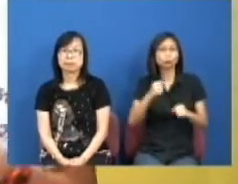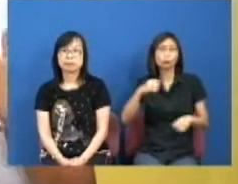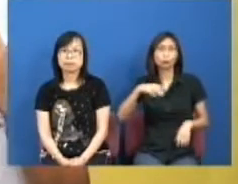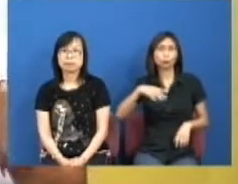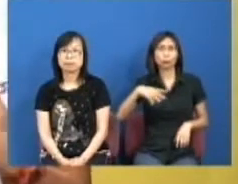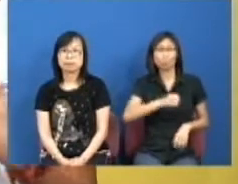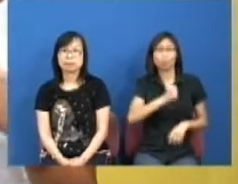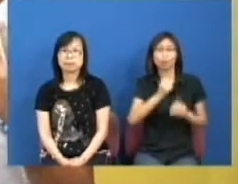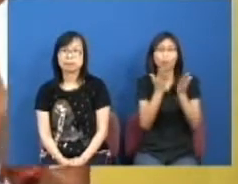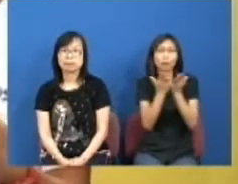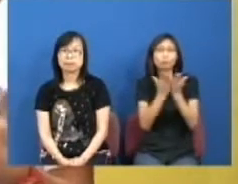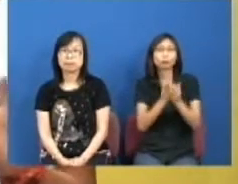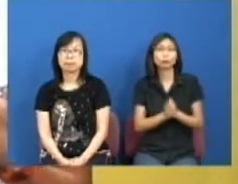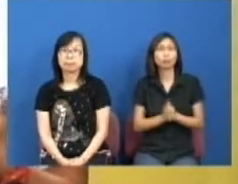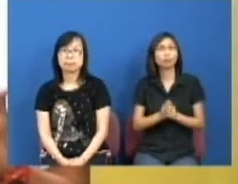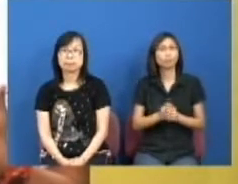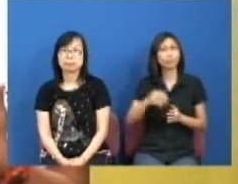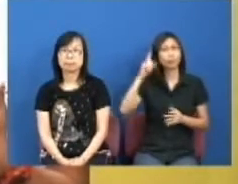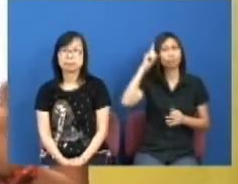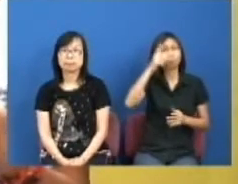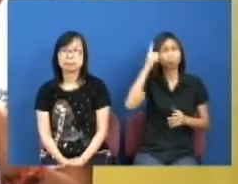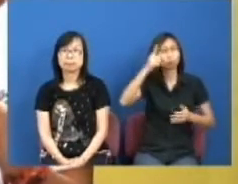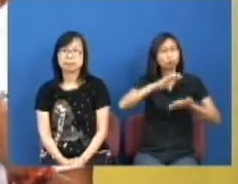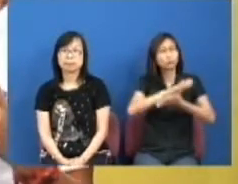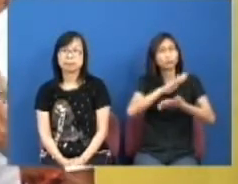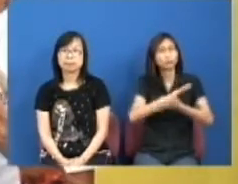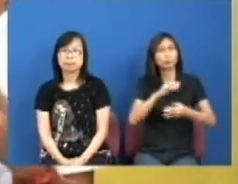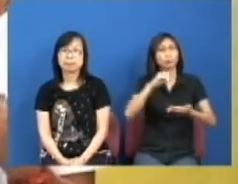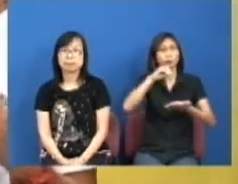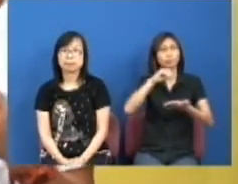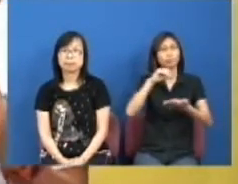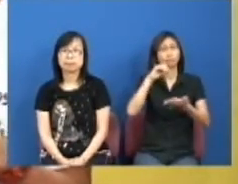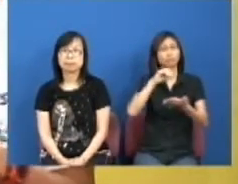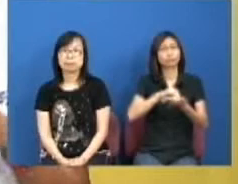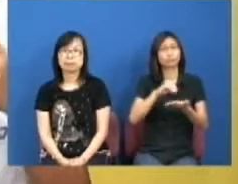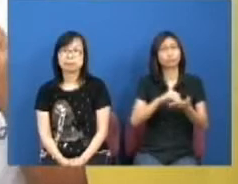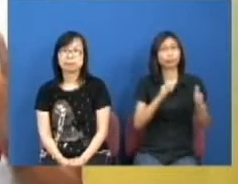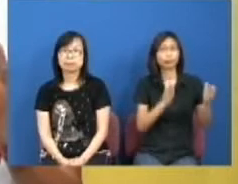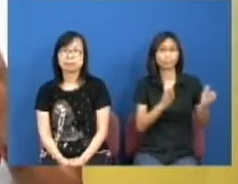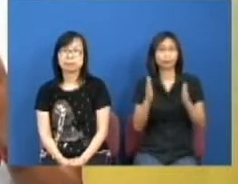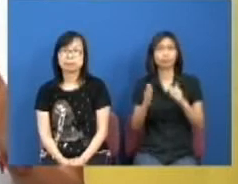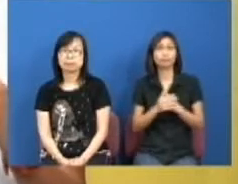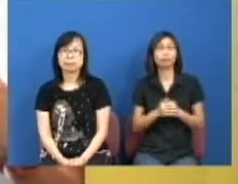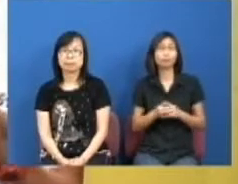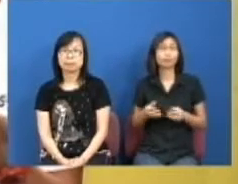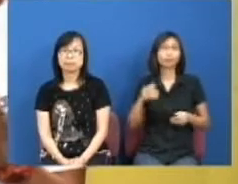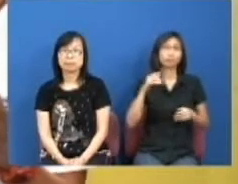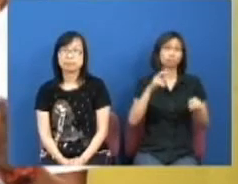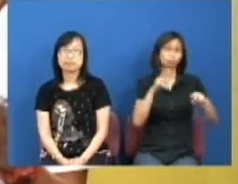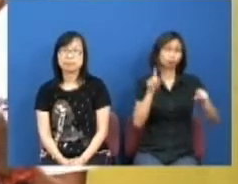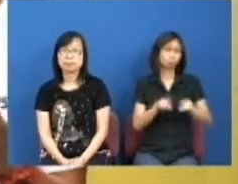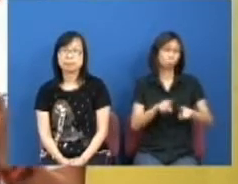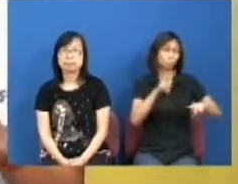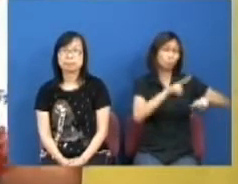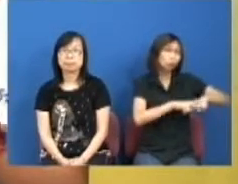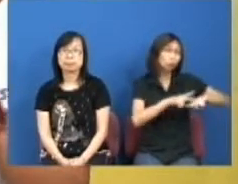話佢透過每年或者定期即係同內地有一啲交流啊，搞一啲叫做英語教學